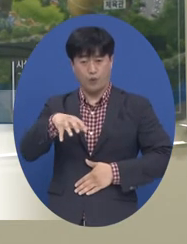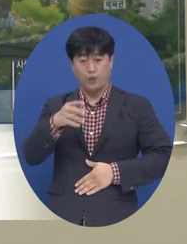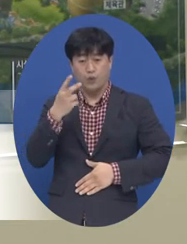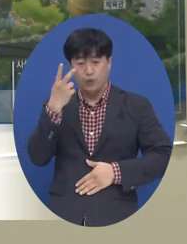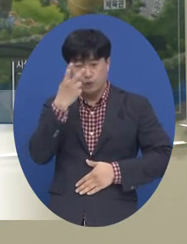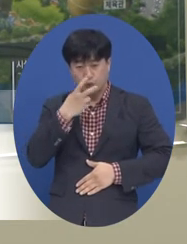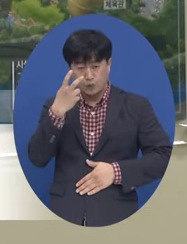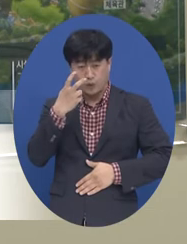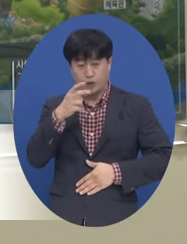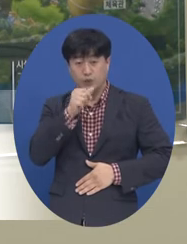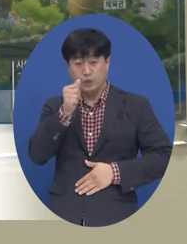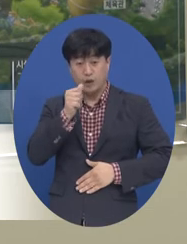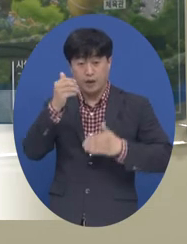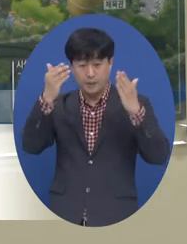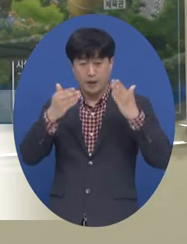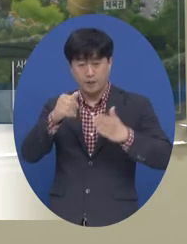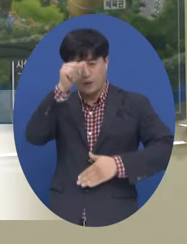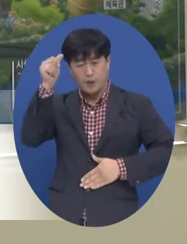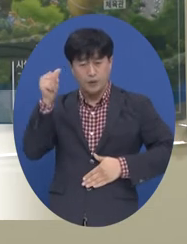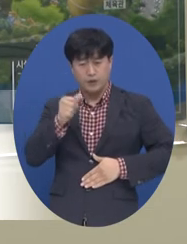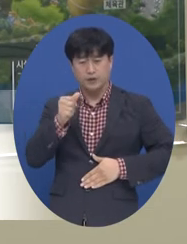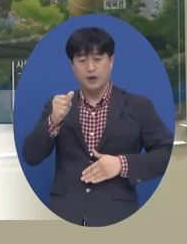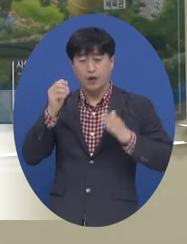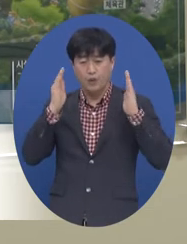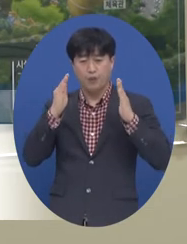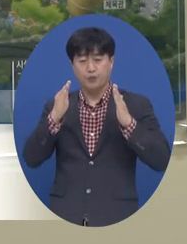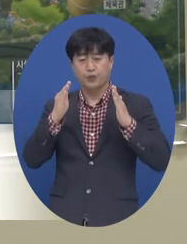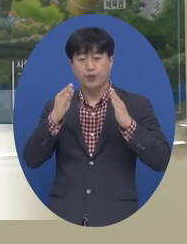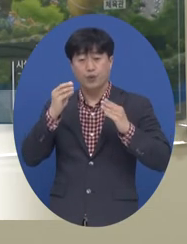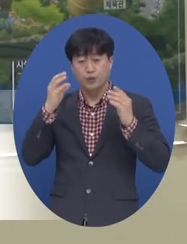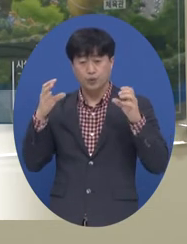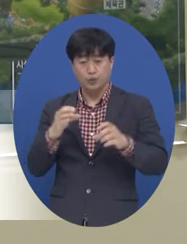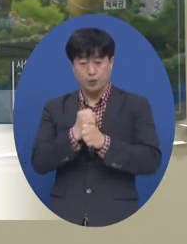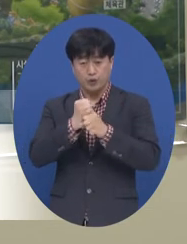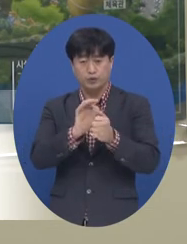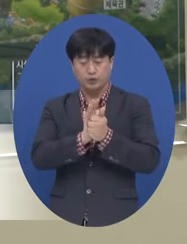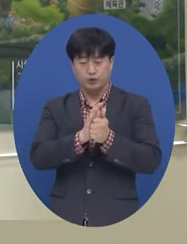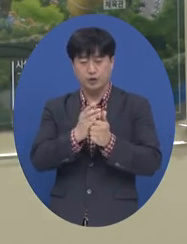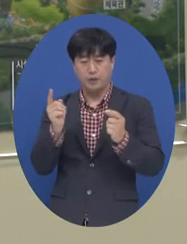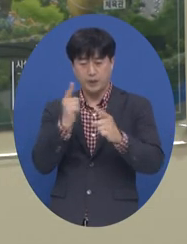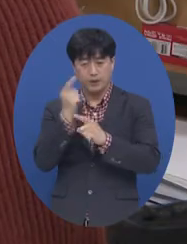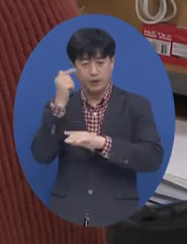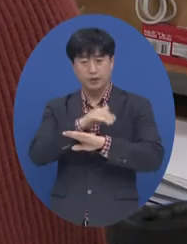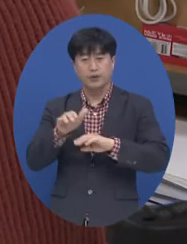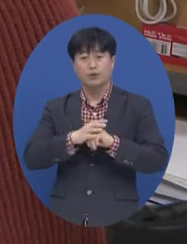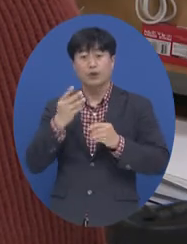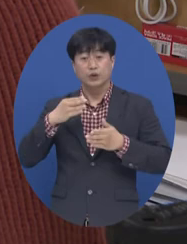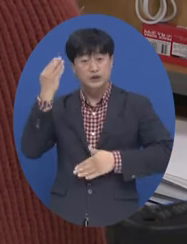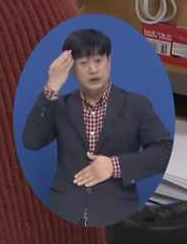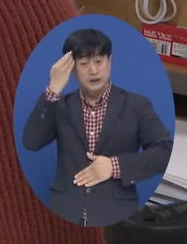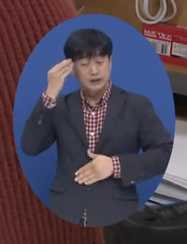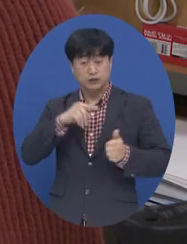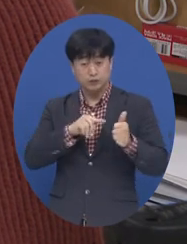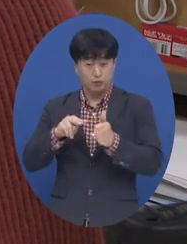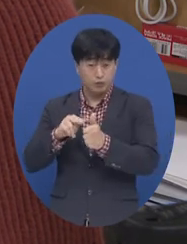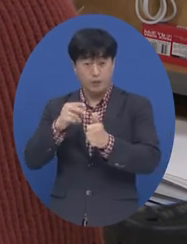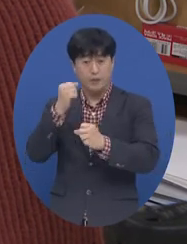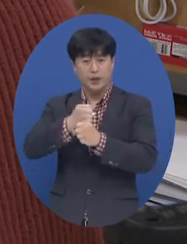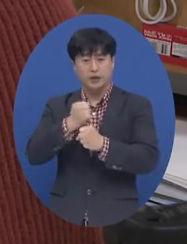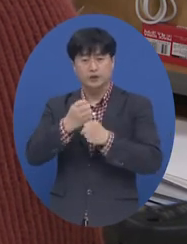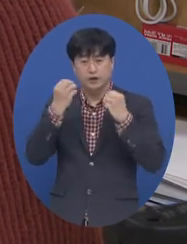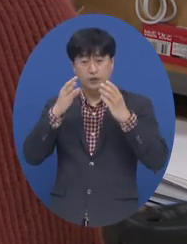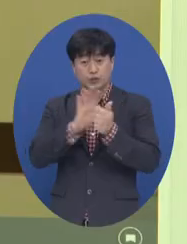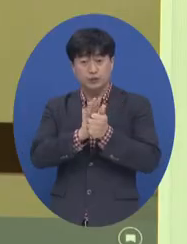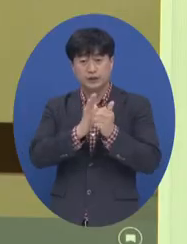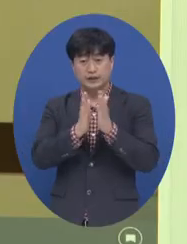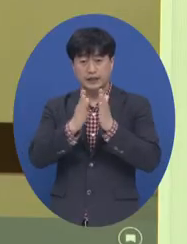조회하고 안내받을 수 있는 평생학습 포털 서비스로 전원 할 계획입니다 돈은 지식 콘텐츠 개발을 하거나